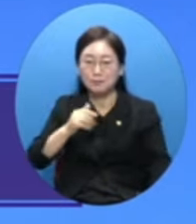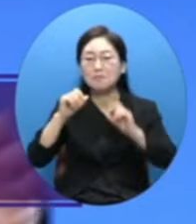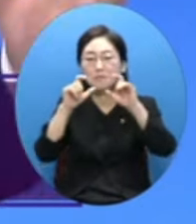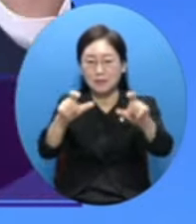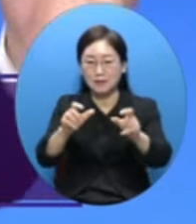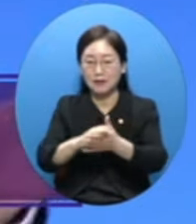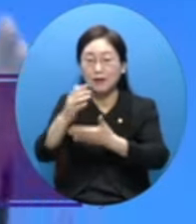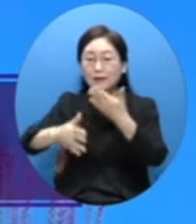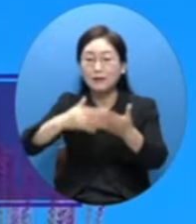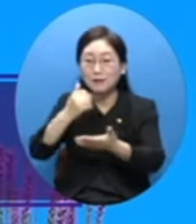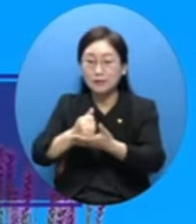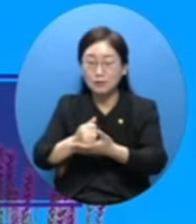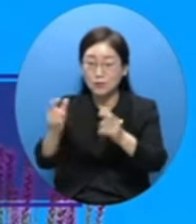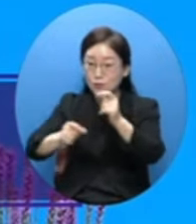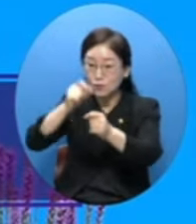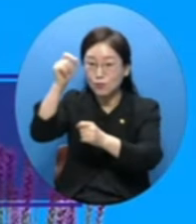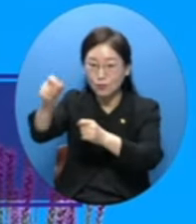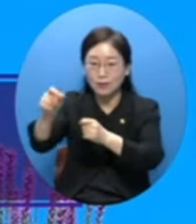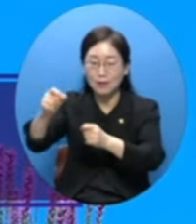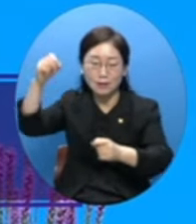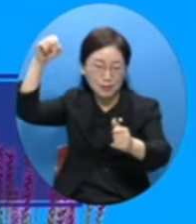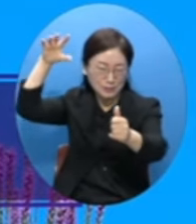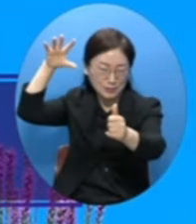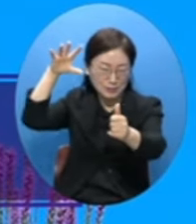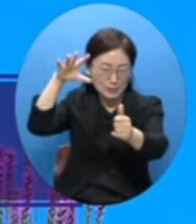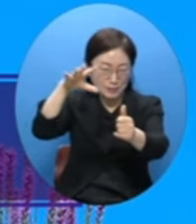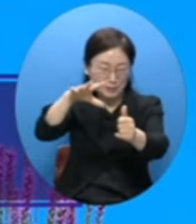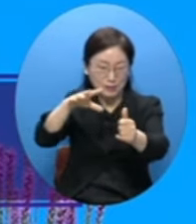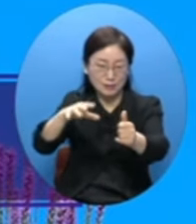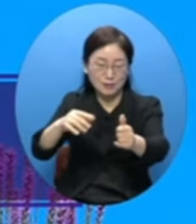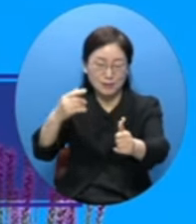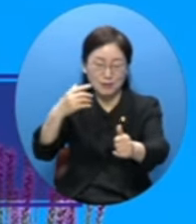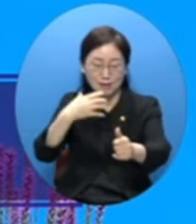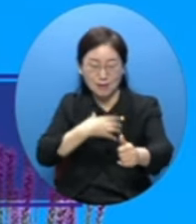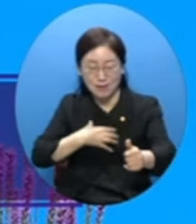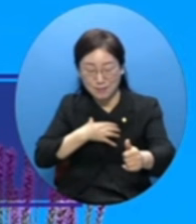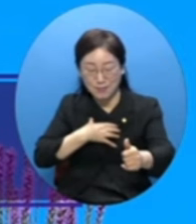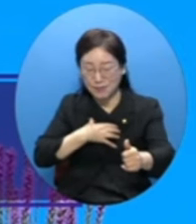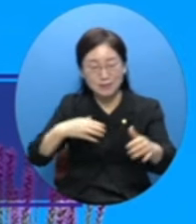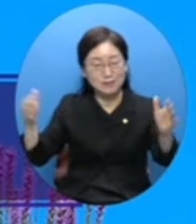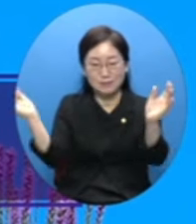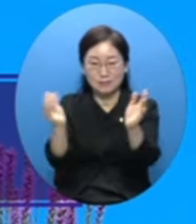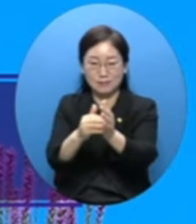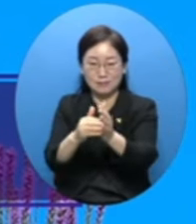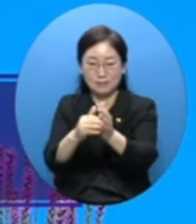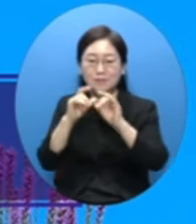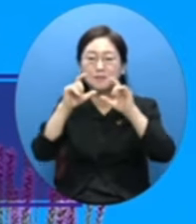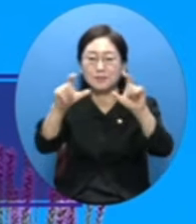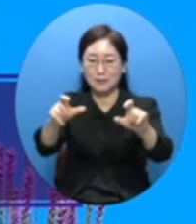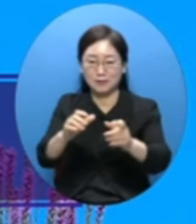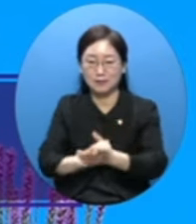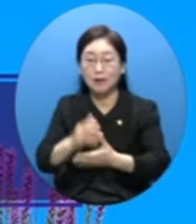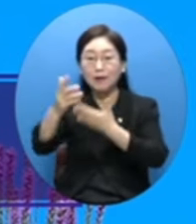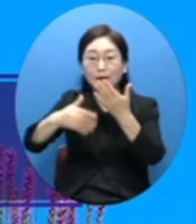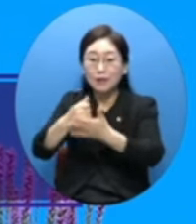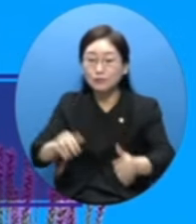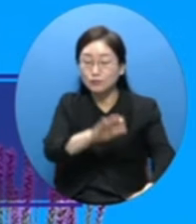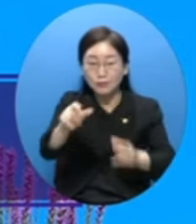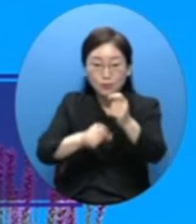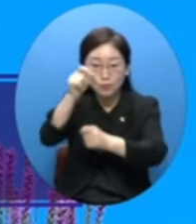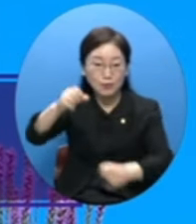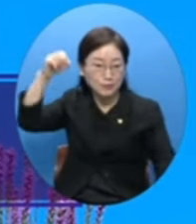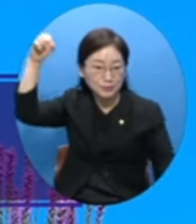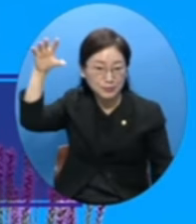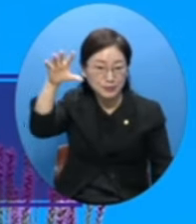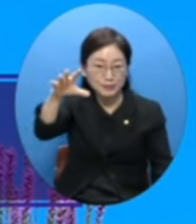그리고 하나님께서 그들의 영원한 빛이 될 것이며 슬픔의 날은 끝나게 될 것이라고 말씀합니다 하나님이 우리의 영원한 빛이